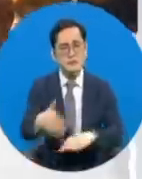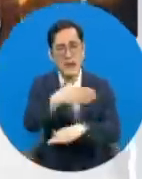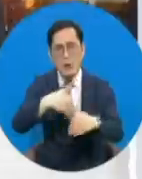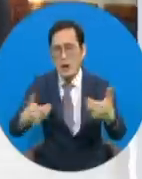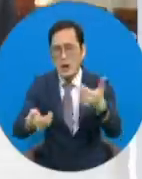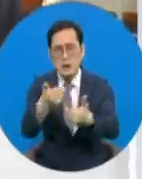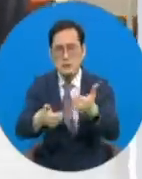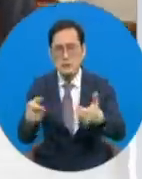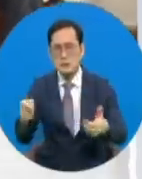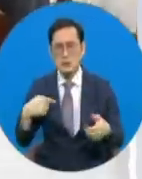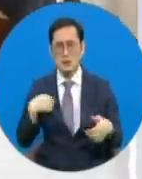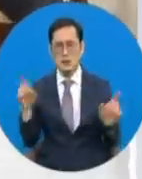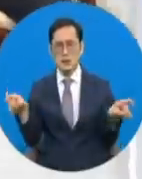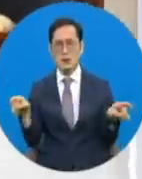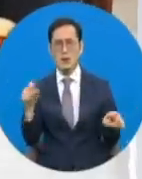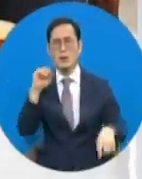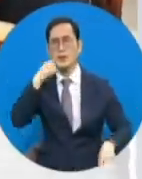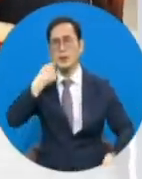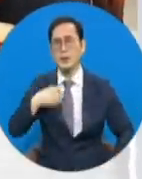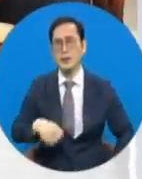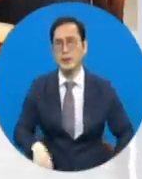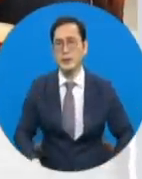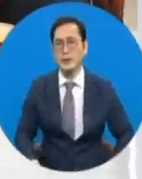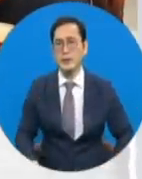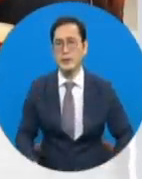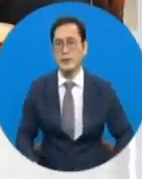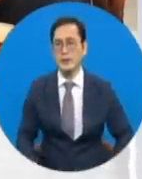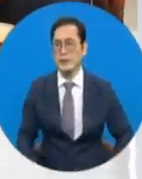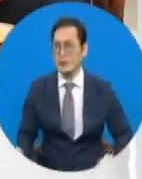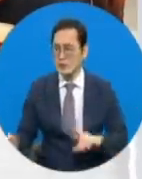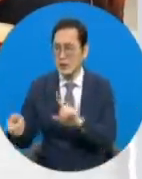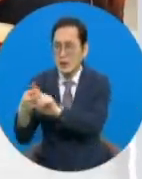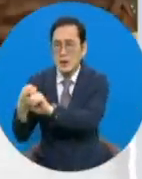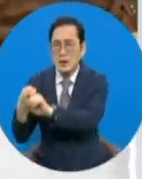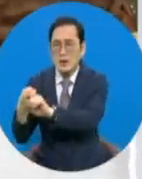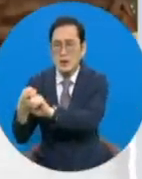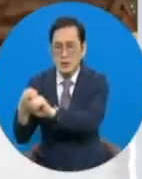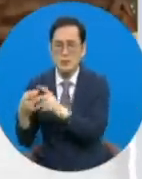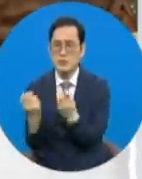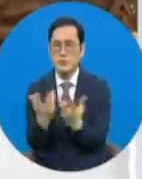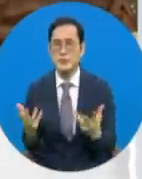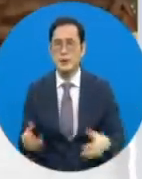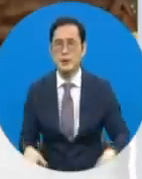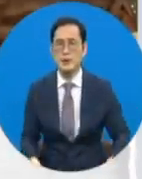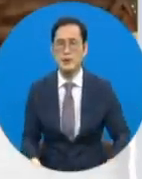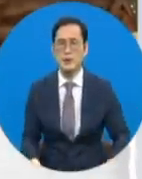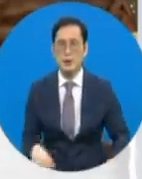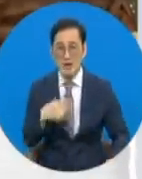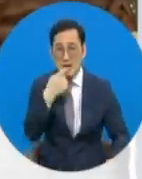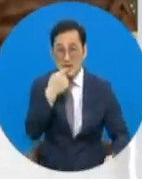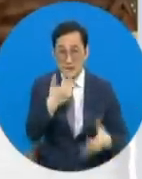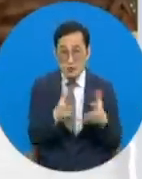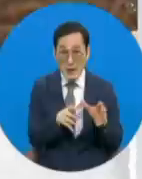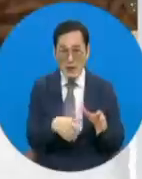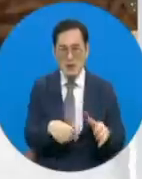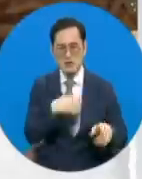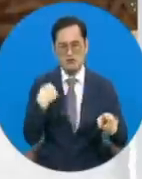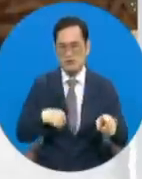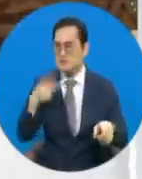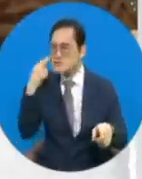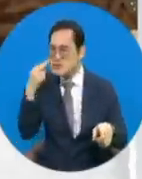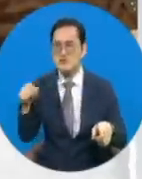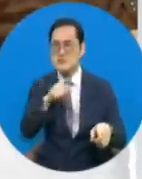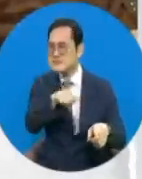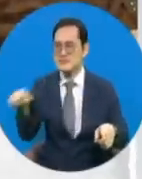이걸 자꾸 뭐 양쪽 떡을 짓고 균형 외교를 하고 그러면 뭐 중국과 관계도 좋고 미국과도 관계도 좋다. 이것은 이론적인